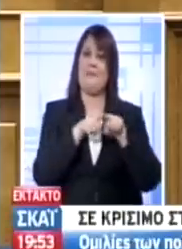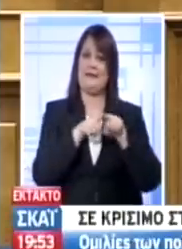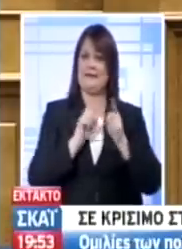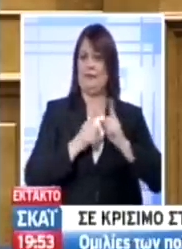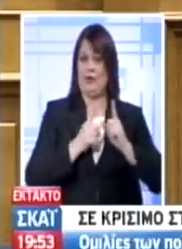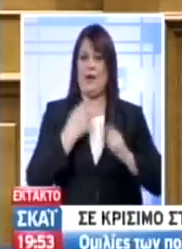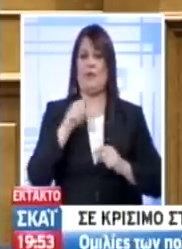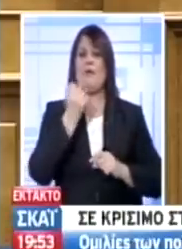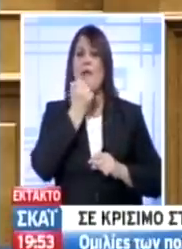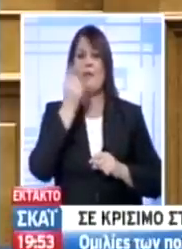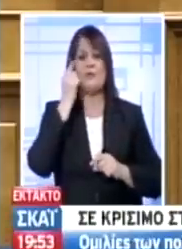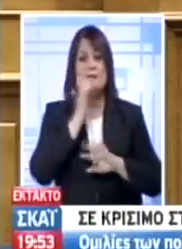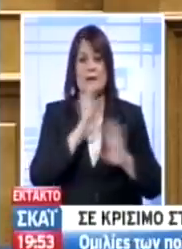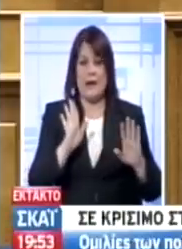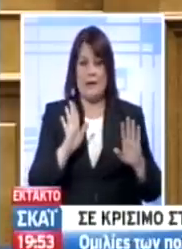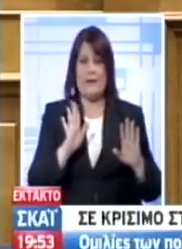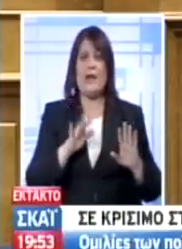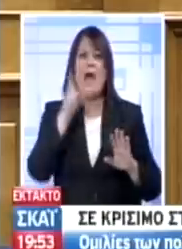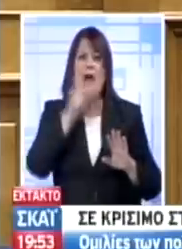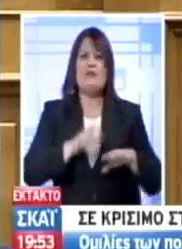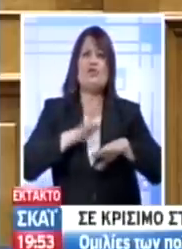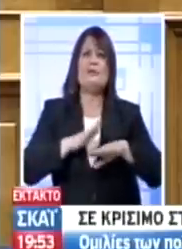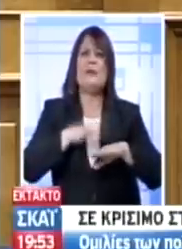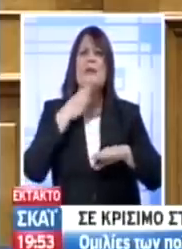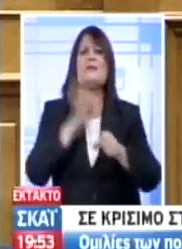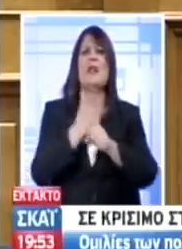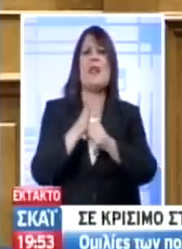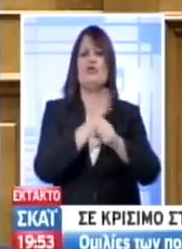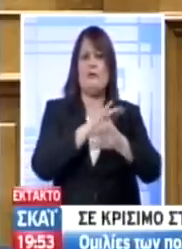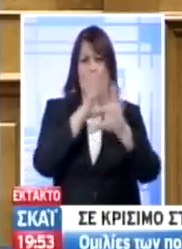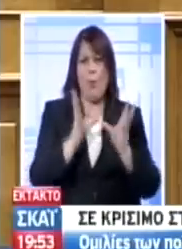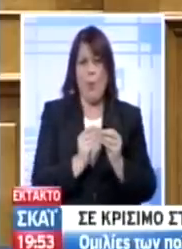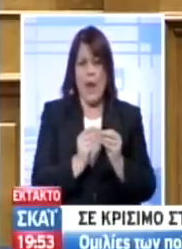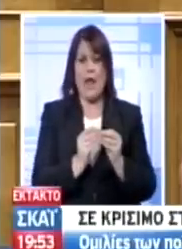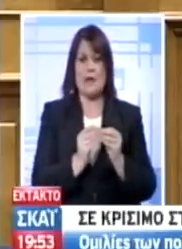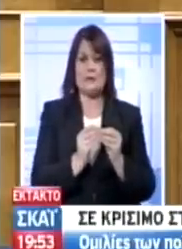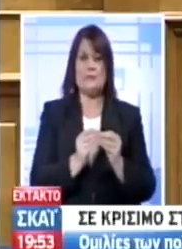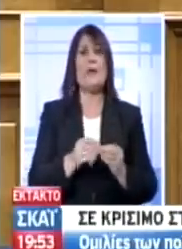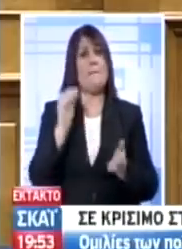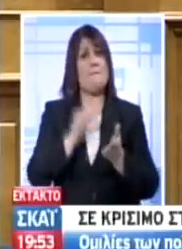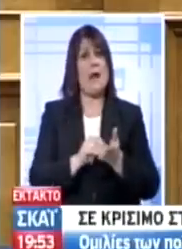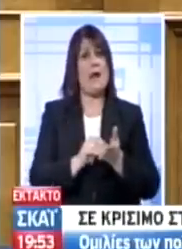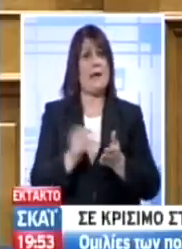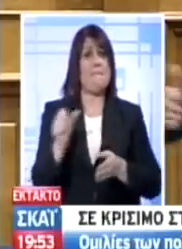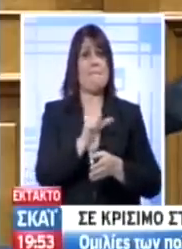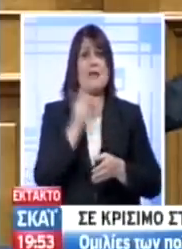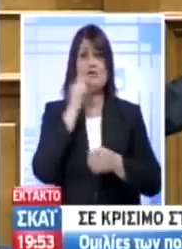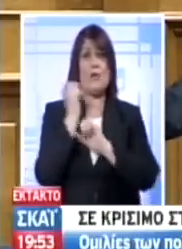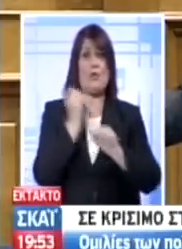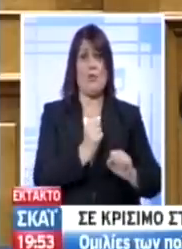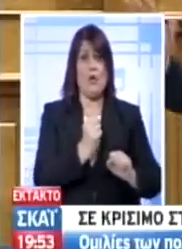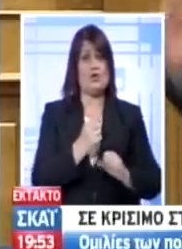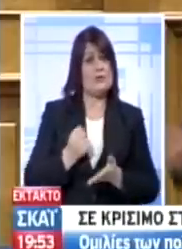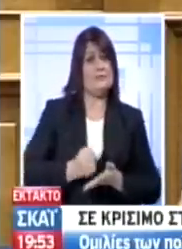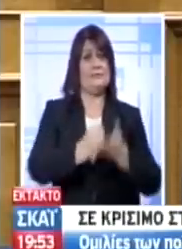λάθος. Άναψε φωτιές παντού και τώρα θέλει να επιστρέψει και να κυβερνήσει με τη δική μας συνένεση,